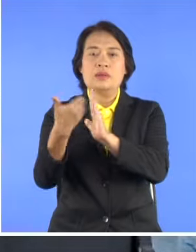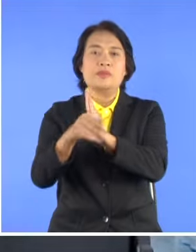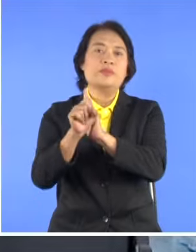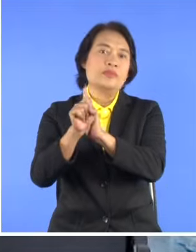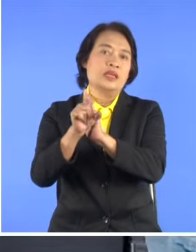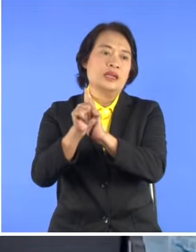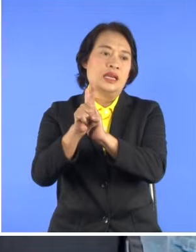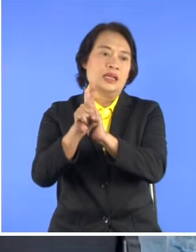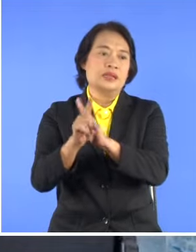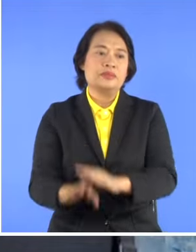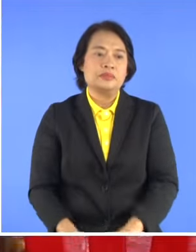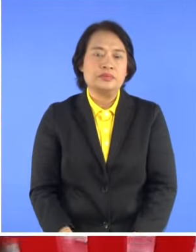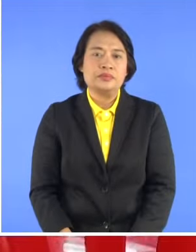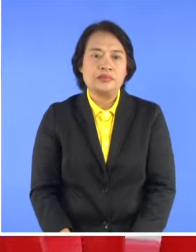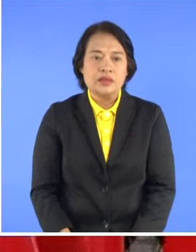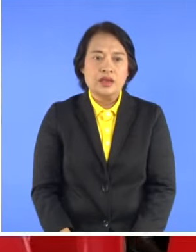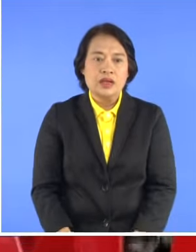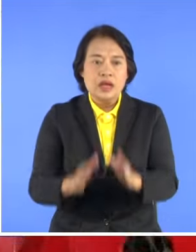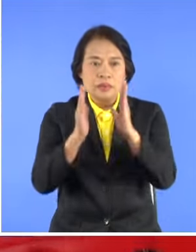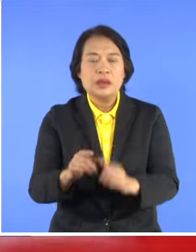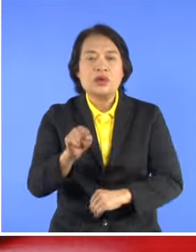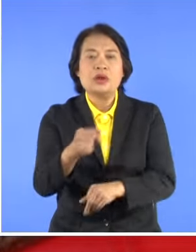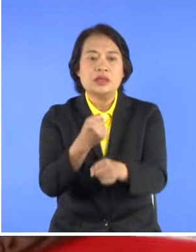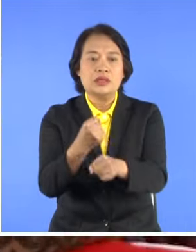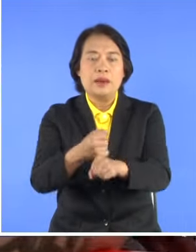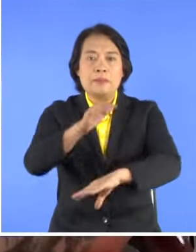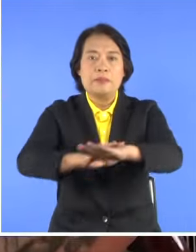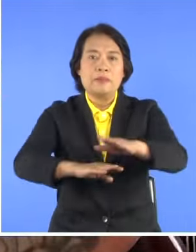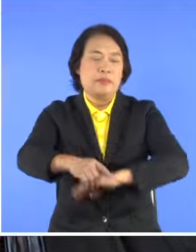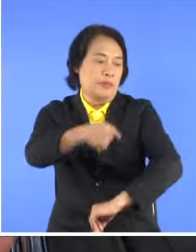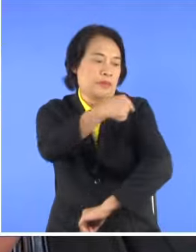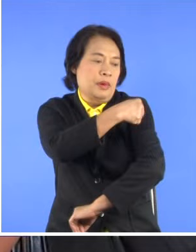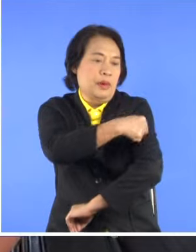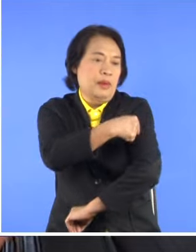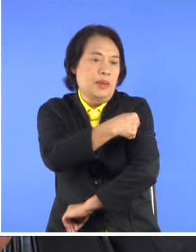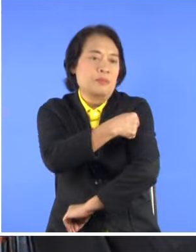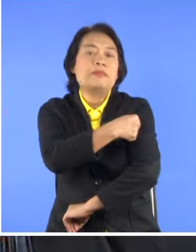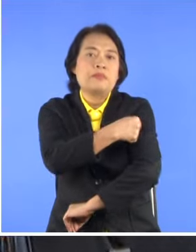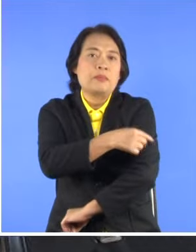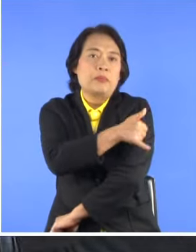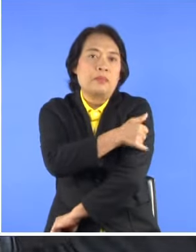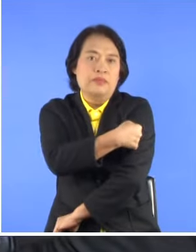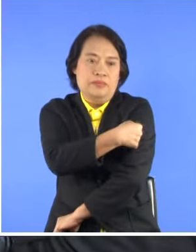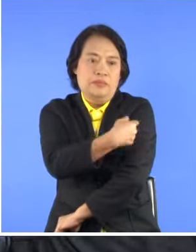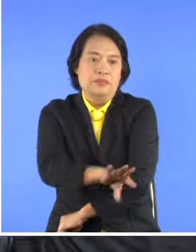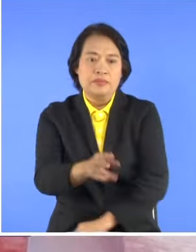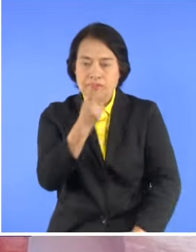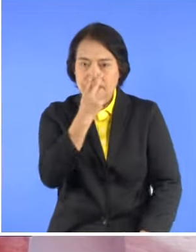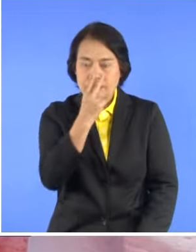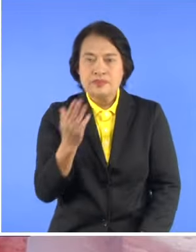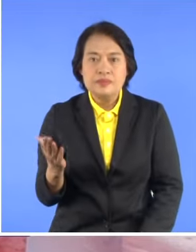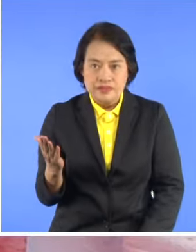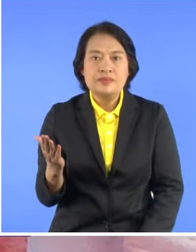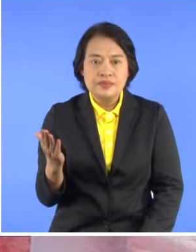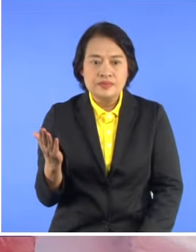ลาบูบู้ลงที่แขนเนี่ยนะครับอาจารย์ศรีหราชอ้าวนี่นะฮะเล่าให้ฟังนี่ๆคนนี้นะอาจารย์ศิราชดูแขนสดิดูแขนของอาจารย์